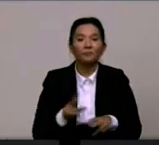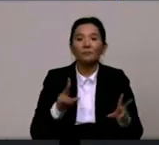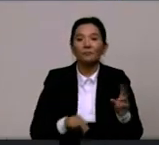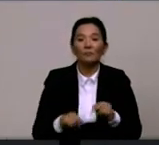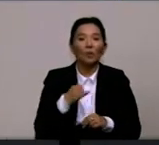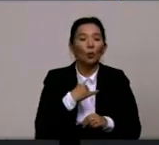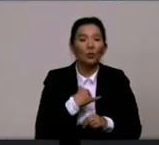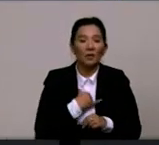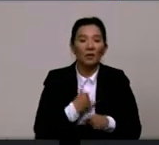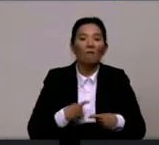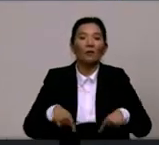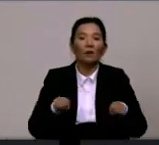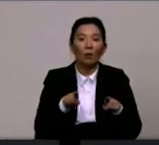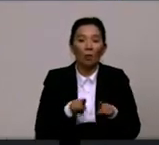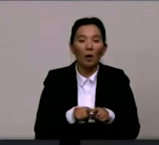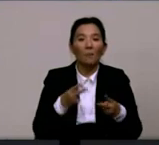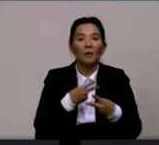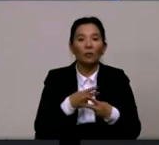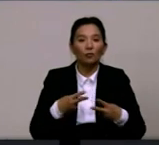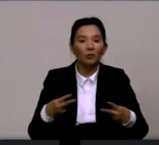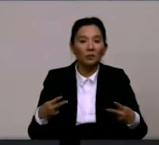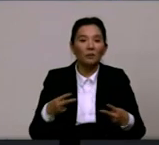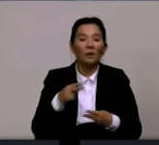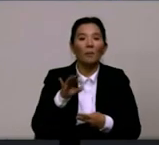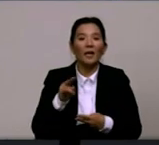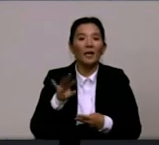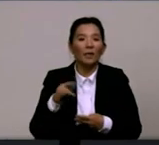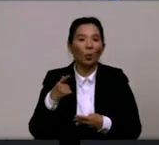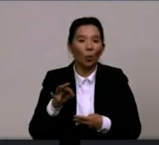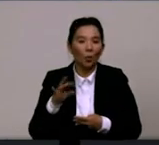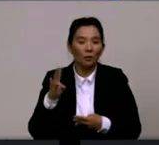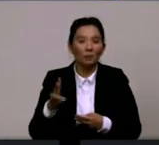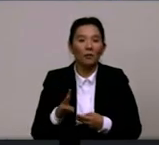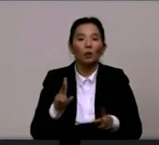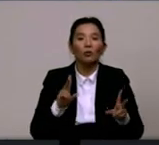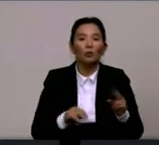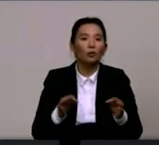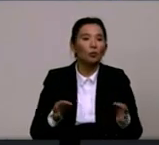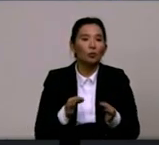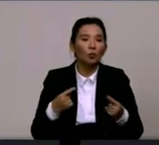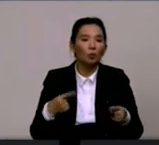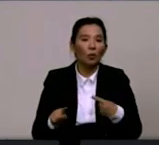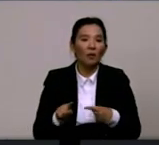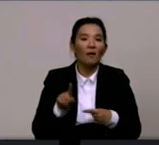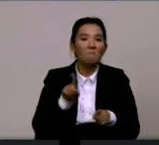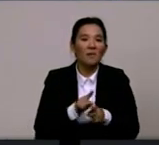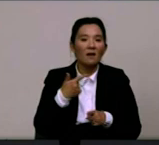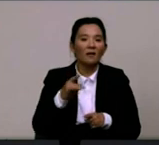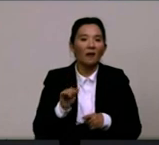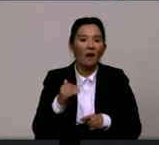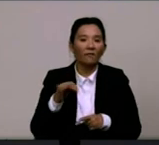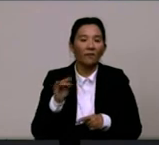есть у нас вот такой получился полигон. То есть ничто иное, как график.